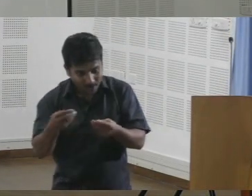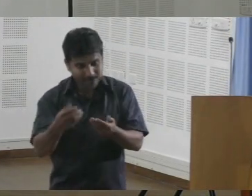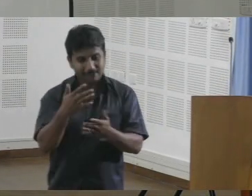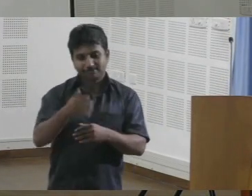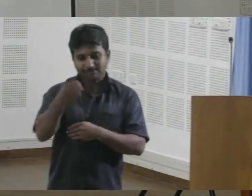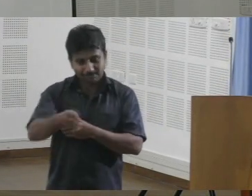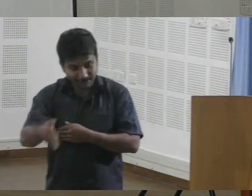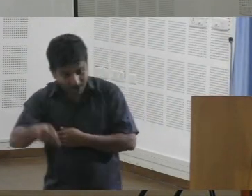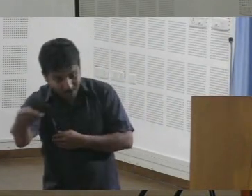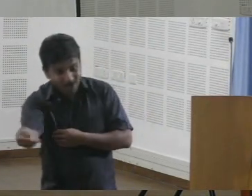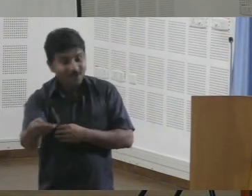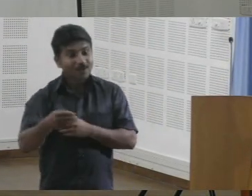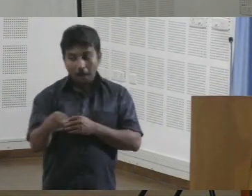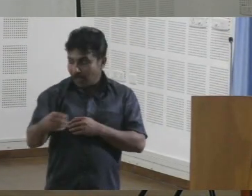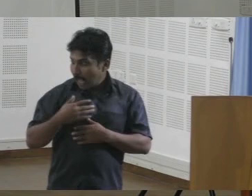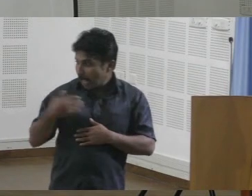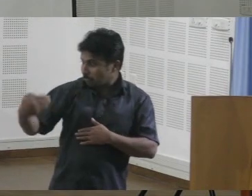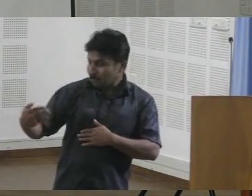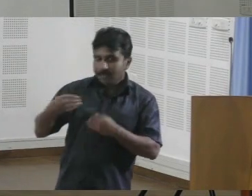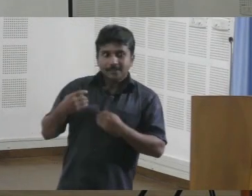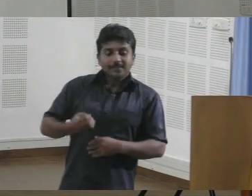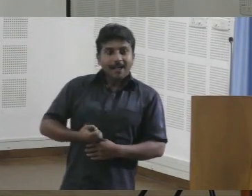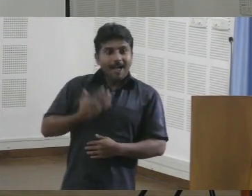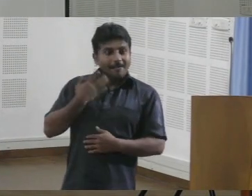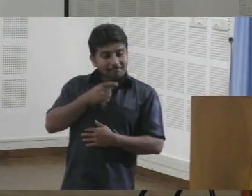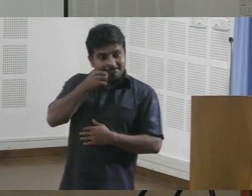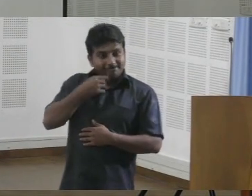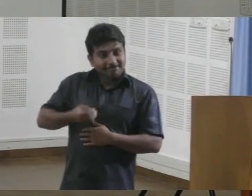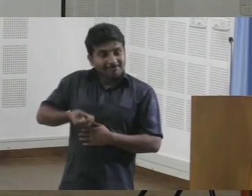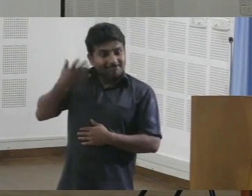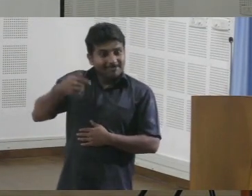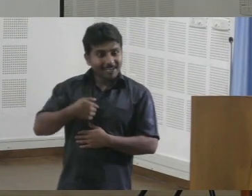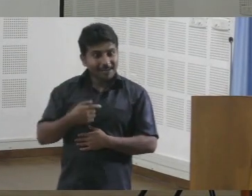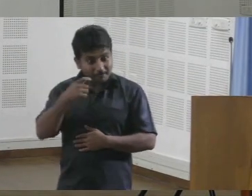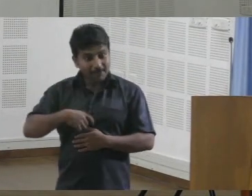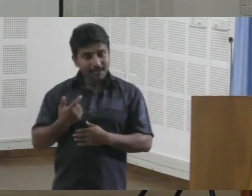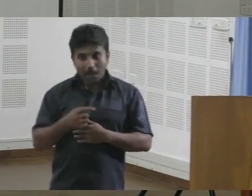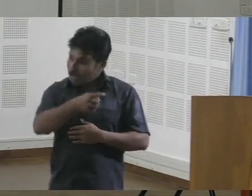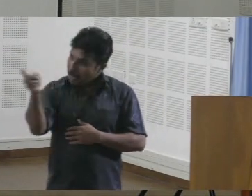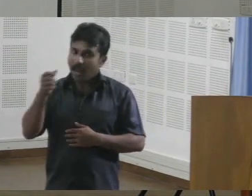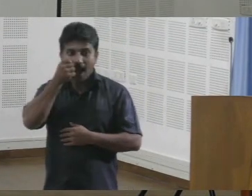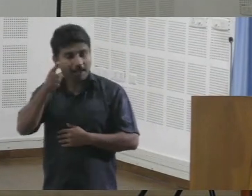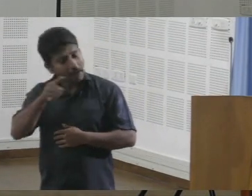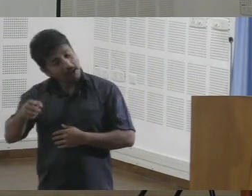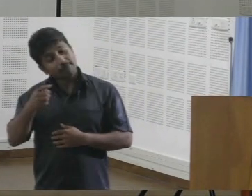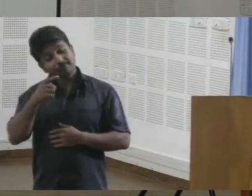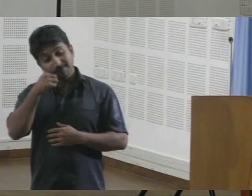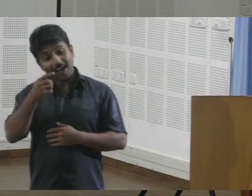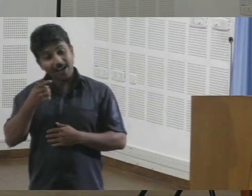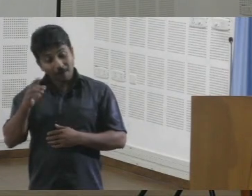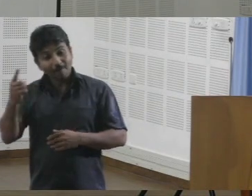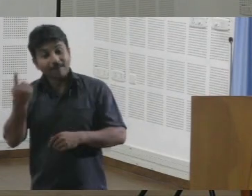വലിയ അപ്രിസിയേഷൻ കിട്ടി. അതൊക്കെ ഭയങ്കര വലിയ എക്സ്പീരിയൻസ് ആയിരുന്നു ഞങ്ങൾക്ക് എല്ലാവർക്കും. ഞങ്ങൾ അങ്ങനെയൊക്കെ ട്രാവൽ ചെയ്ത്